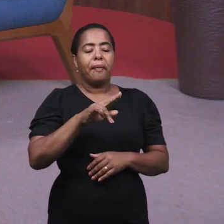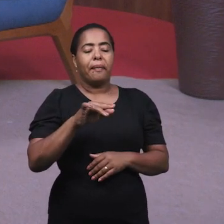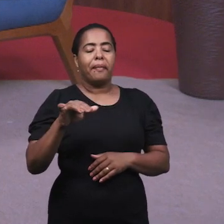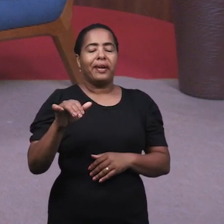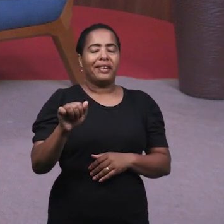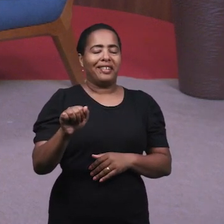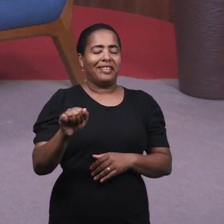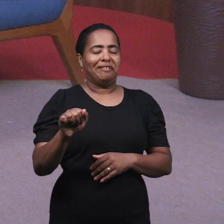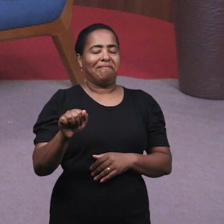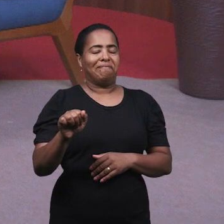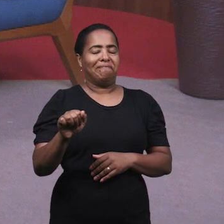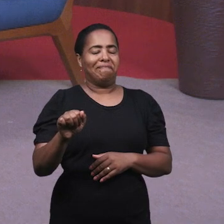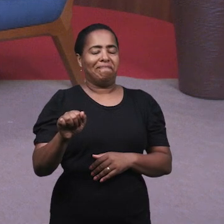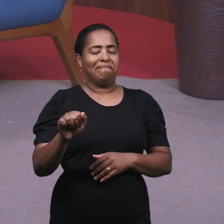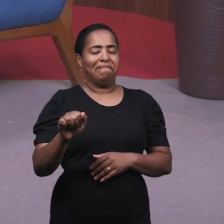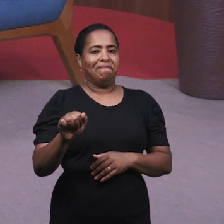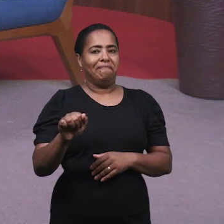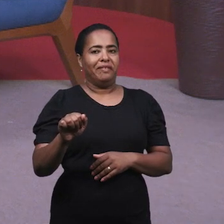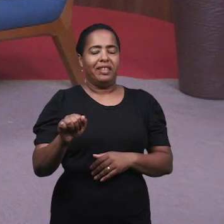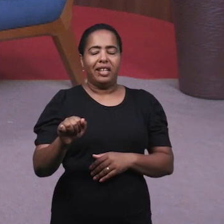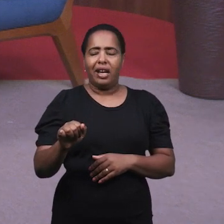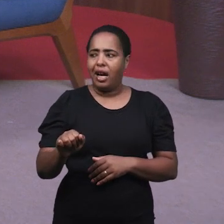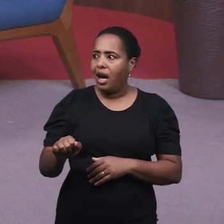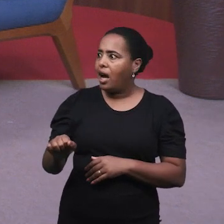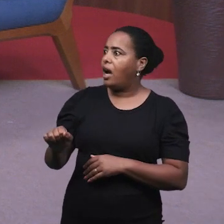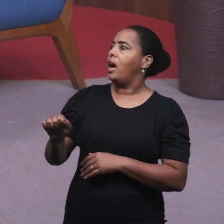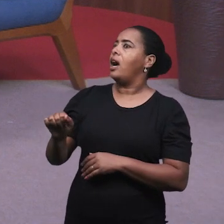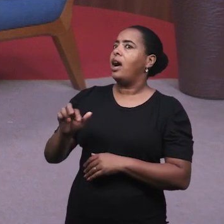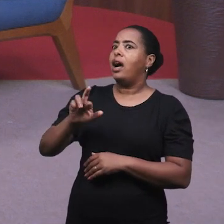là, elle répond, Rabboni. Là,